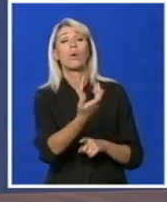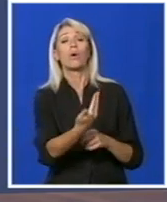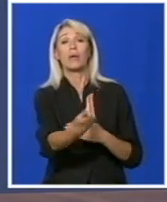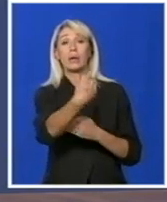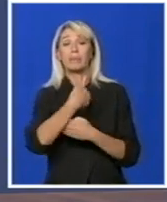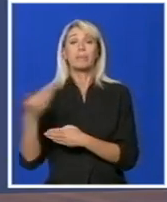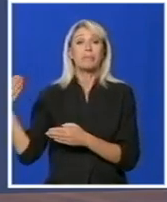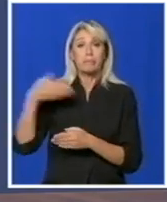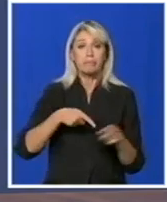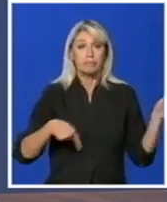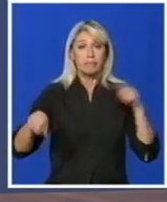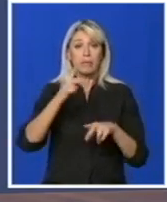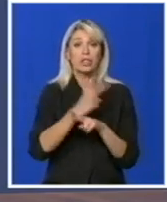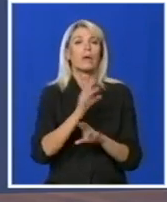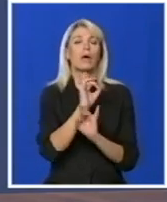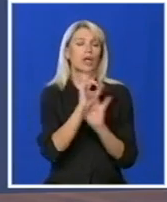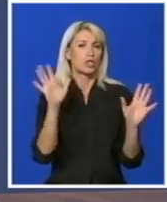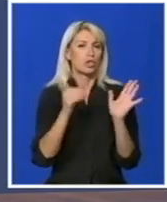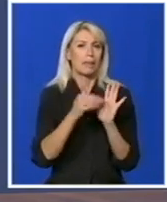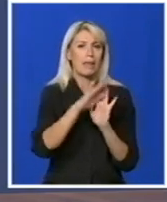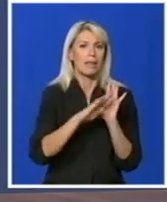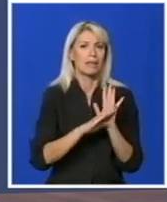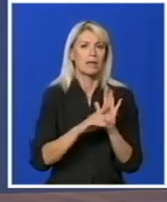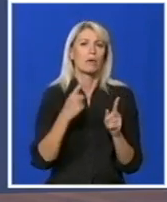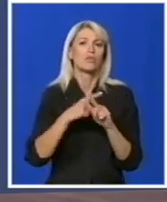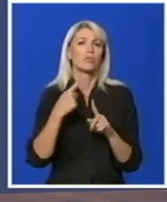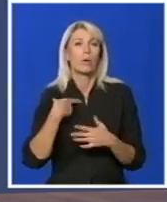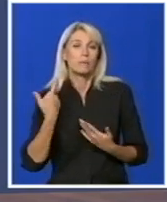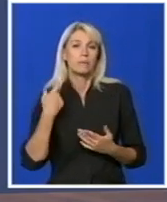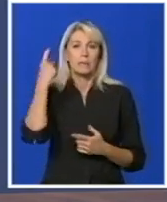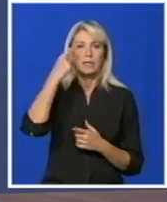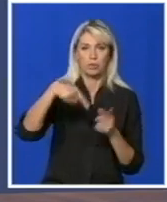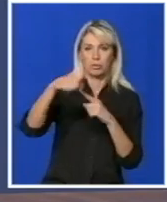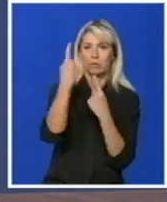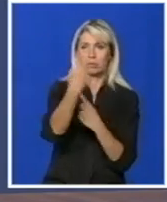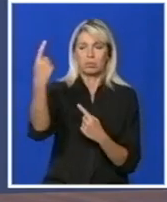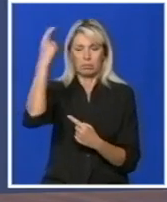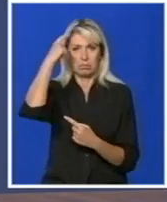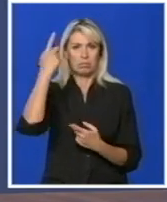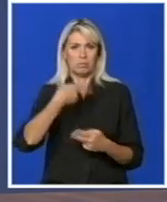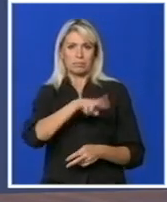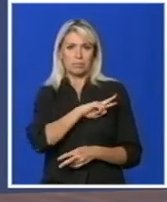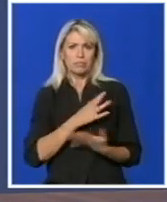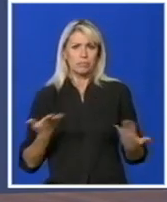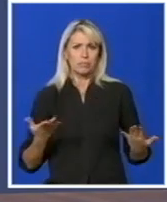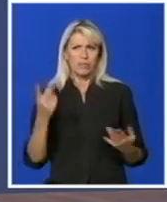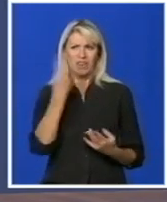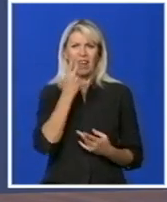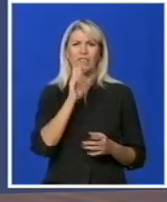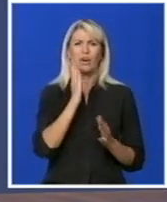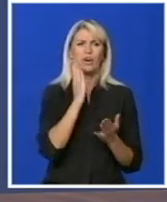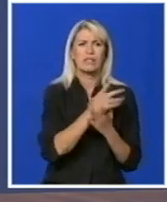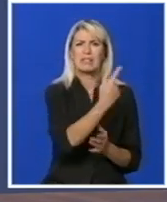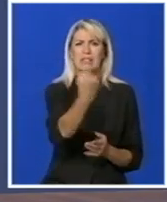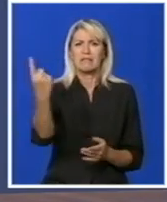ne uvodimo nikakve mere, računajući prvo na samosvest, ali računajući na to da su spremni normalno da čuvaju svoje zdravlje i svojih